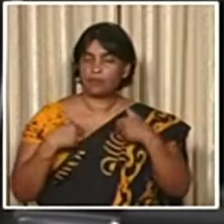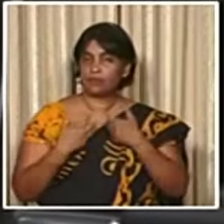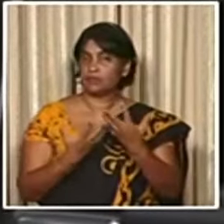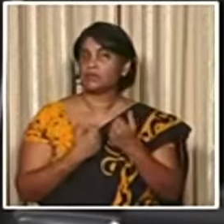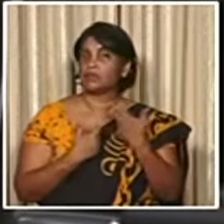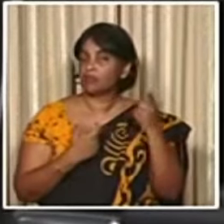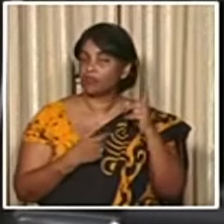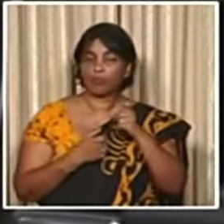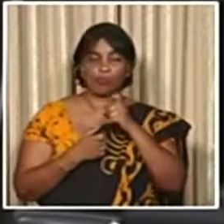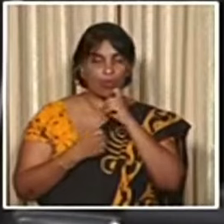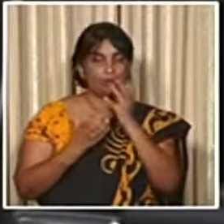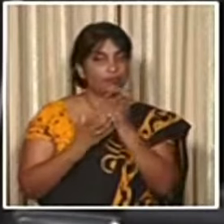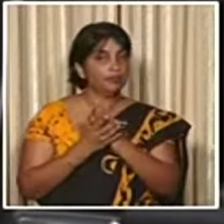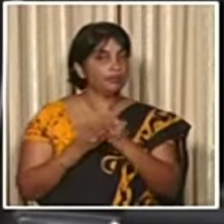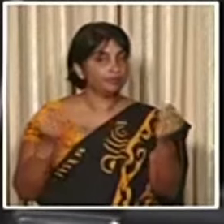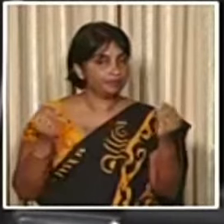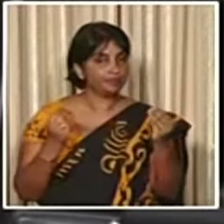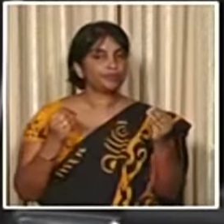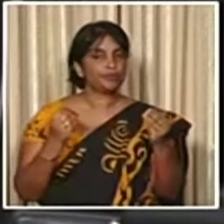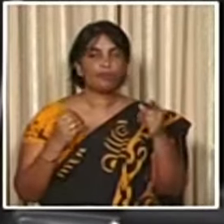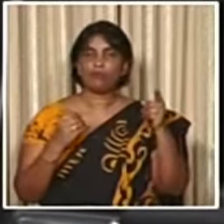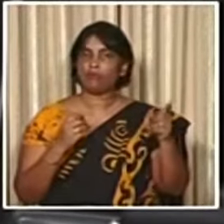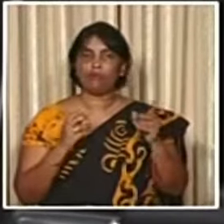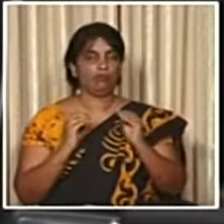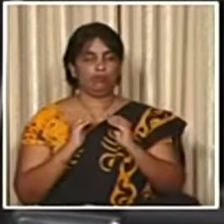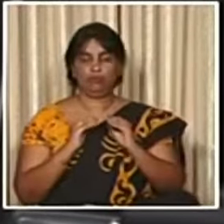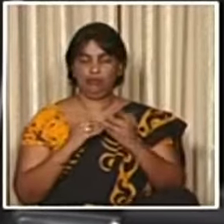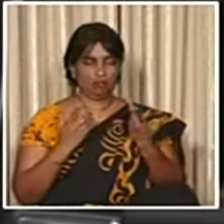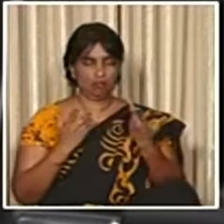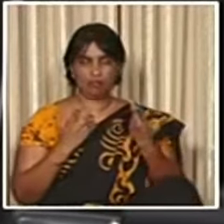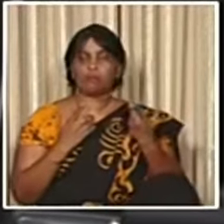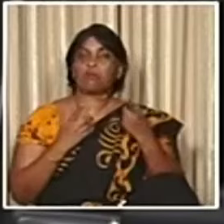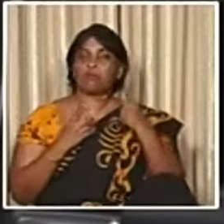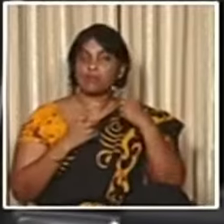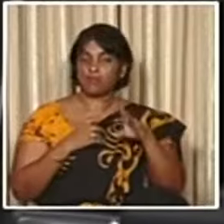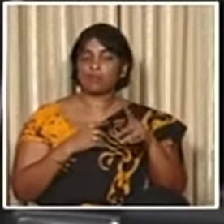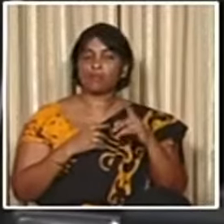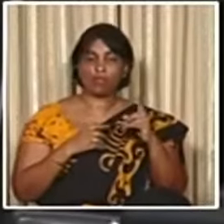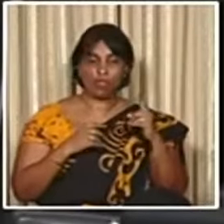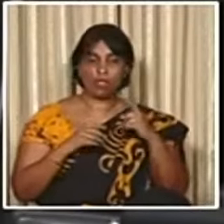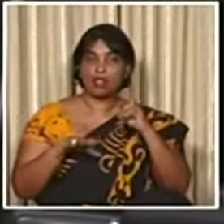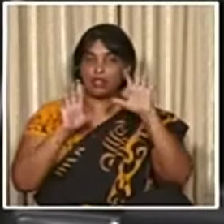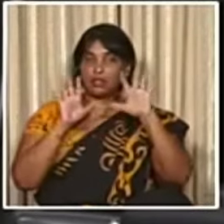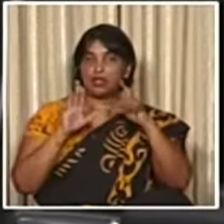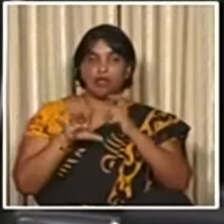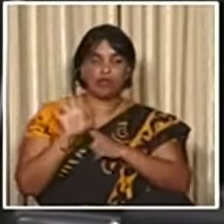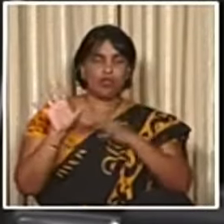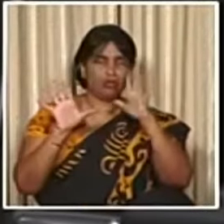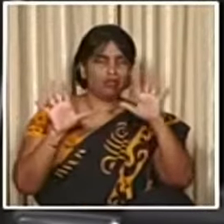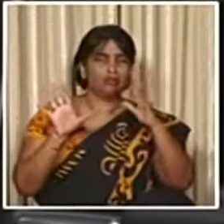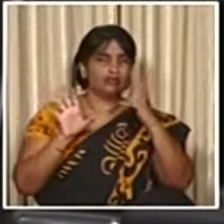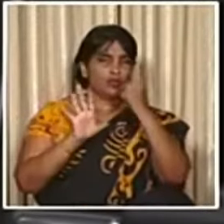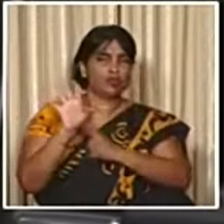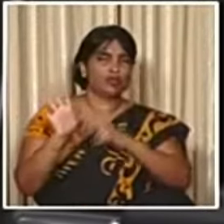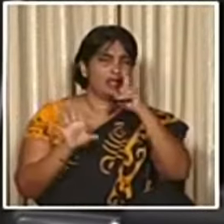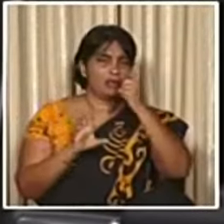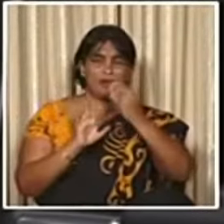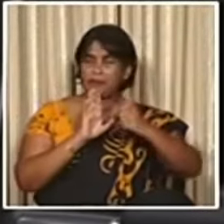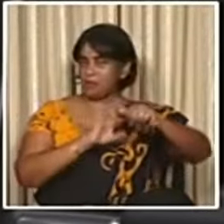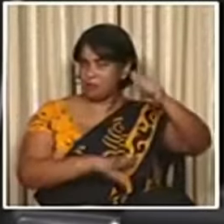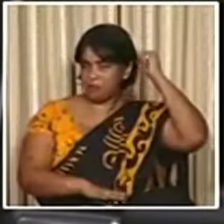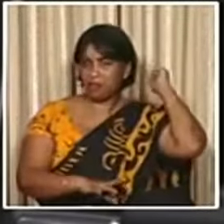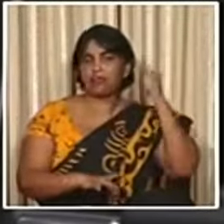ගත්තේ නැහැ කියලා ඔහුගේ නඩු තීන්දුව අවලංගු කිරීමක් කරනවා නම් ඒක සාධාරණ නැහැ. ඒක නිසා තමයි මේ 10 කාලේ මේක අද ඉන්නේ අවුරුදු 150කටත්